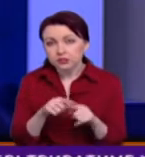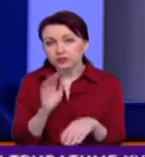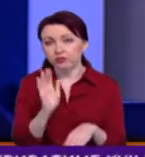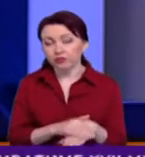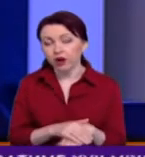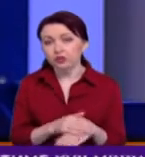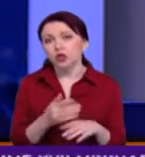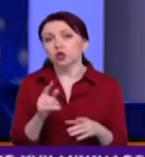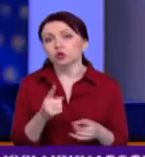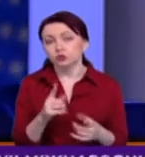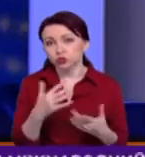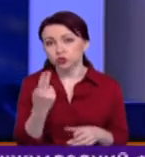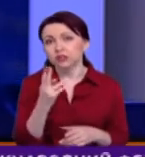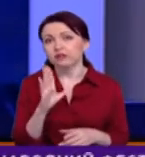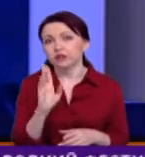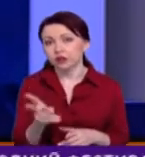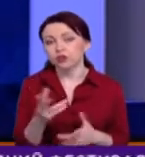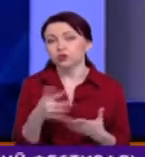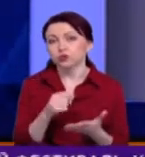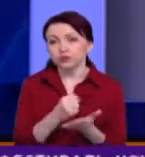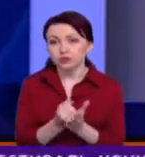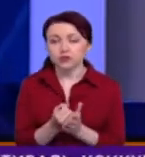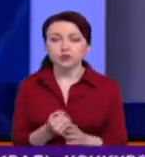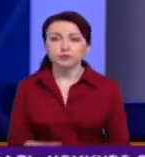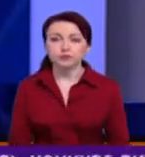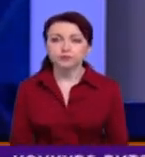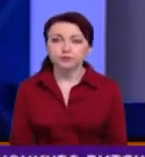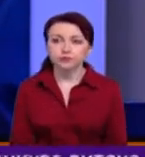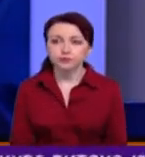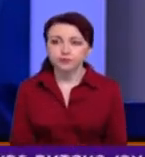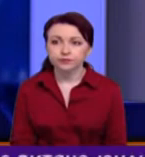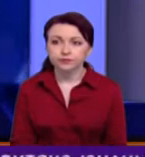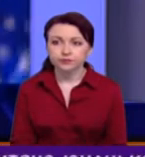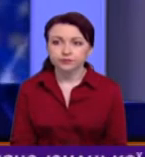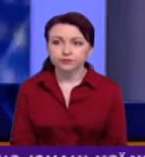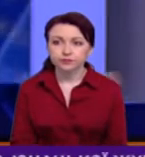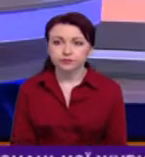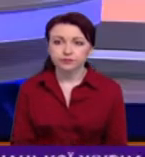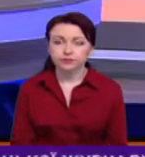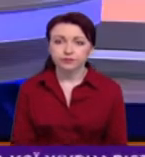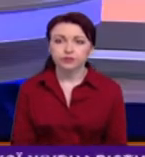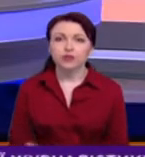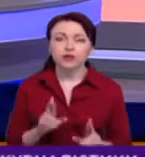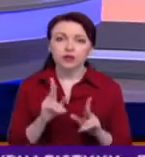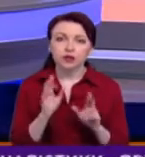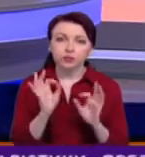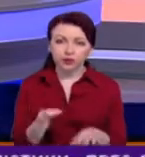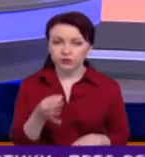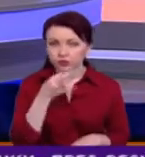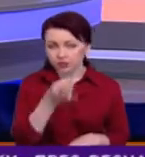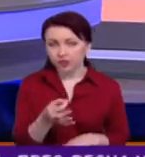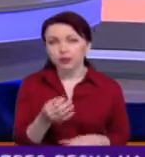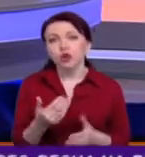виборча комісія. Але без булави. Давайте. Я просто до чого? Окей. Я як правильно просто сказав, окей, новообраний